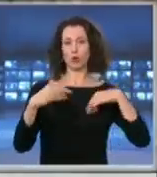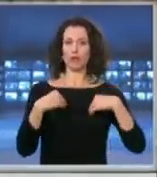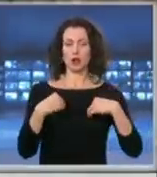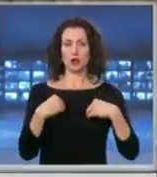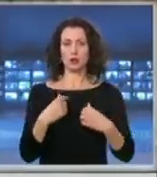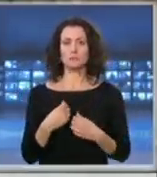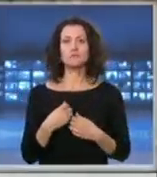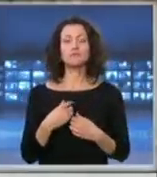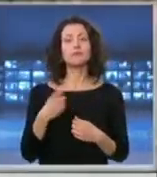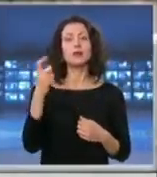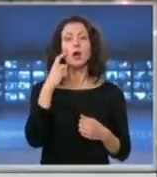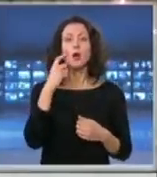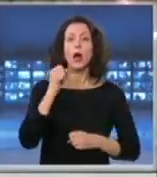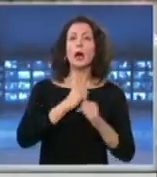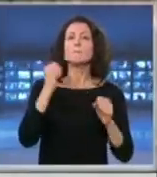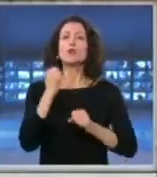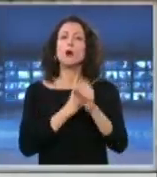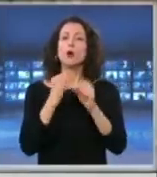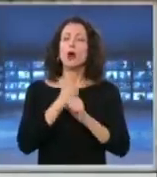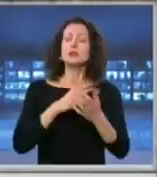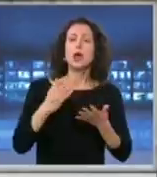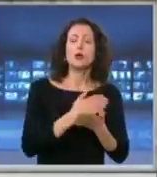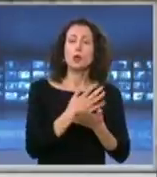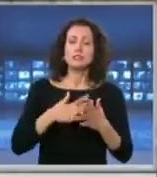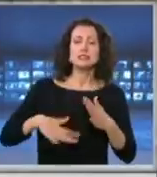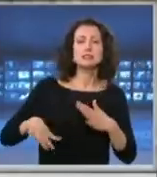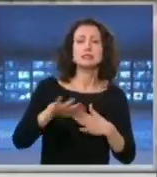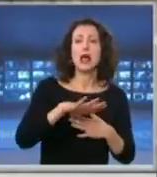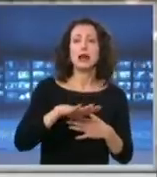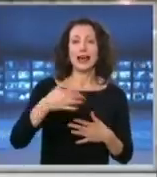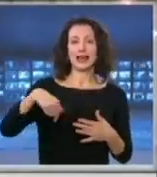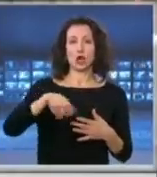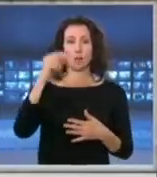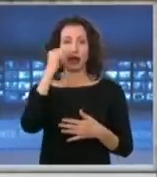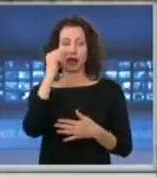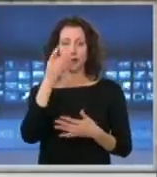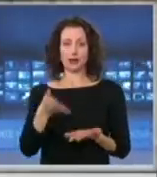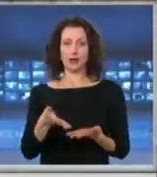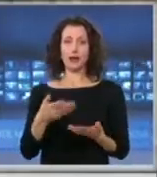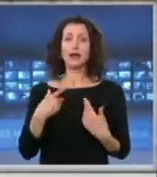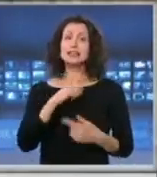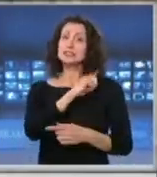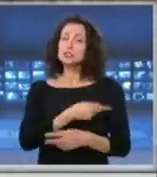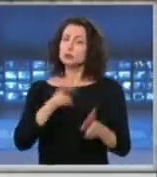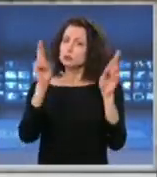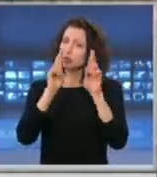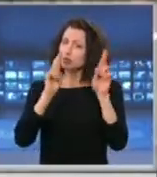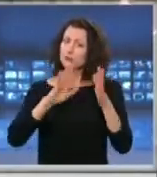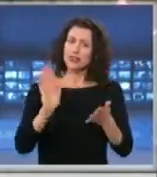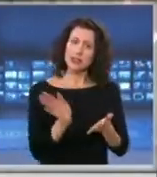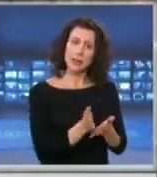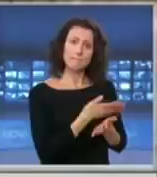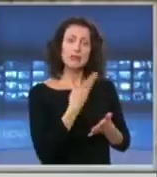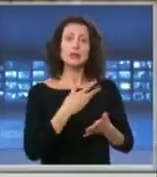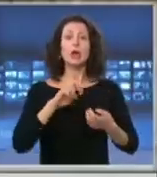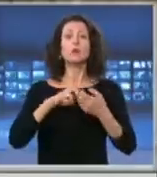е мотора на икономиката за нашия регион. Силно се надявам час по-скоро да мине проблема с заразата и Банско